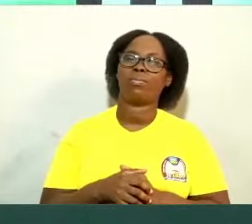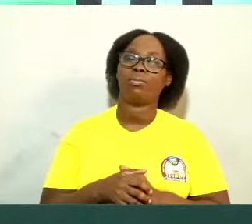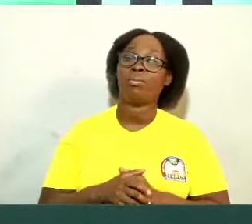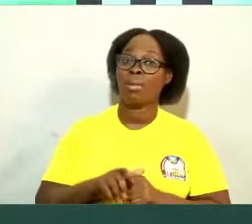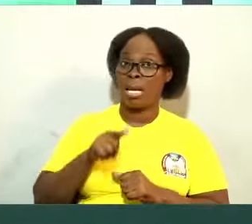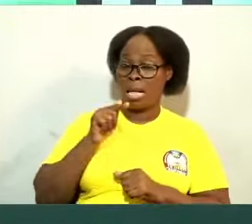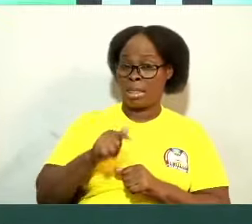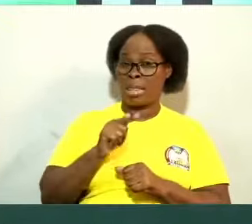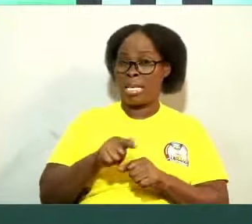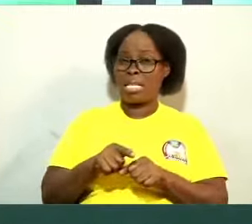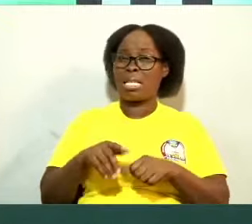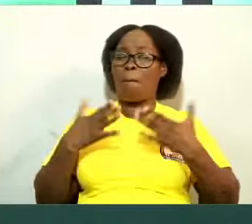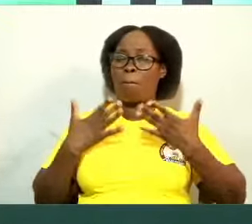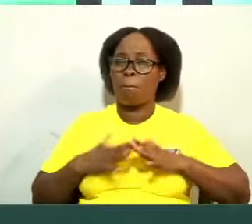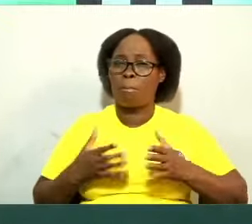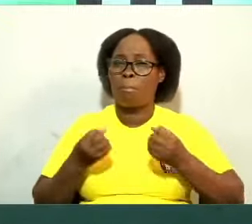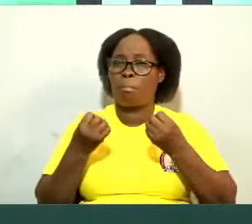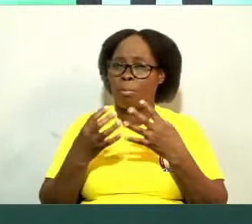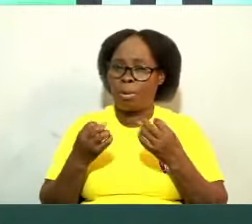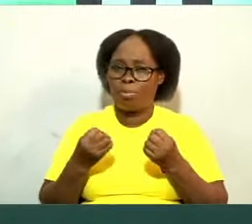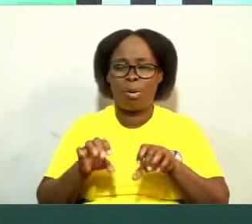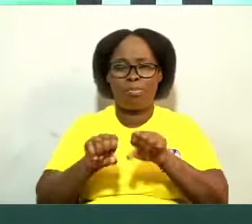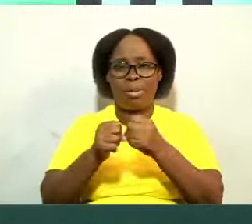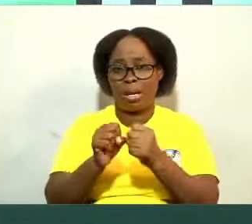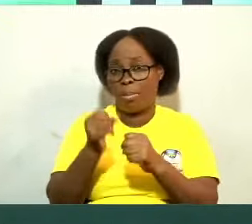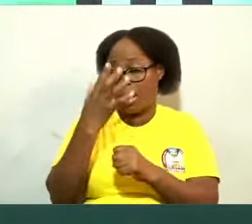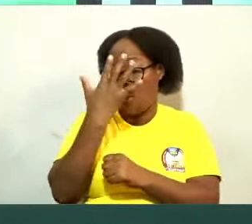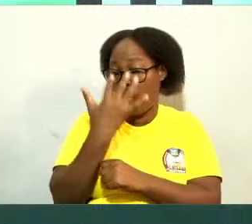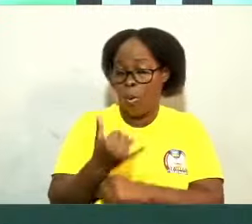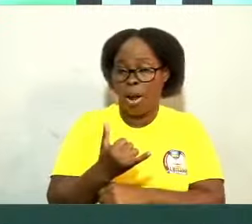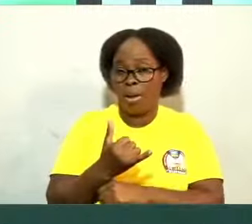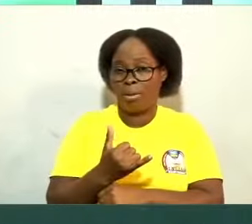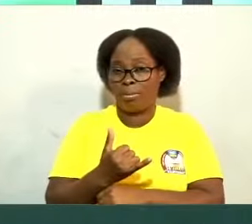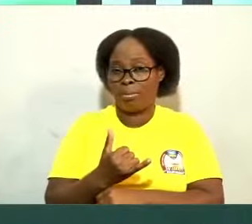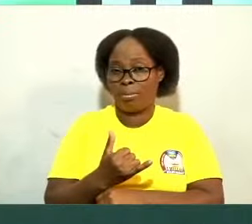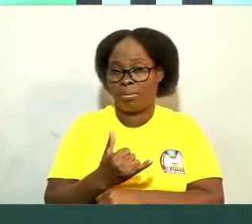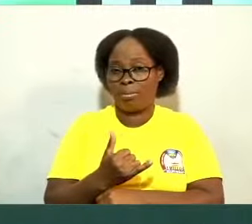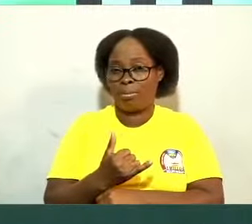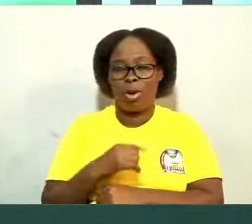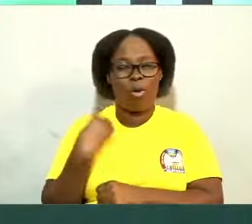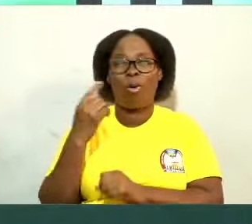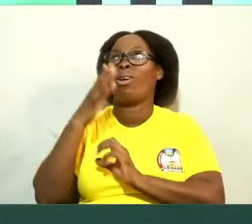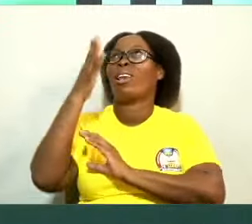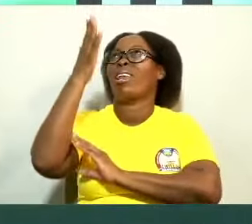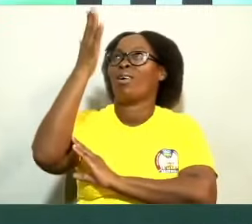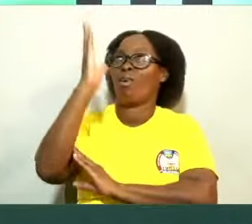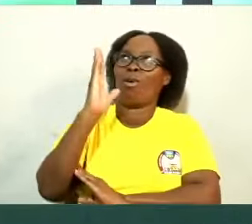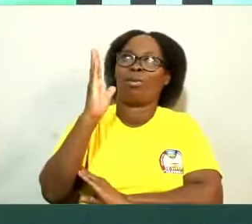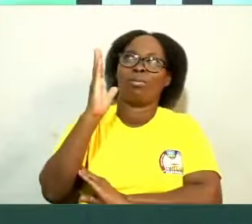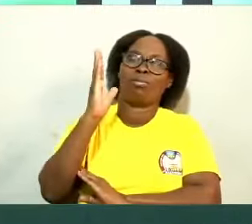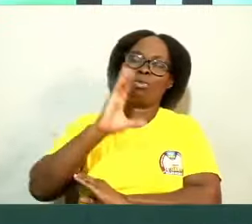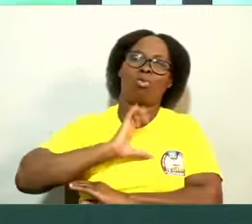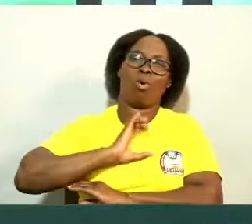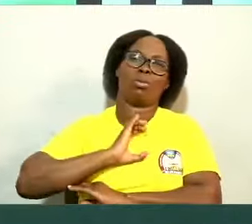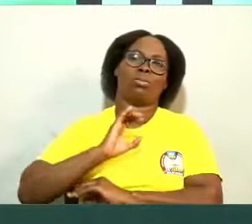Hii ndio inavunjwa sana hii. Maana wa kuitetea ni Mungu mwenyewe.